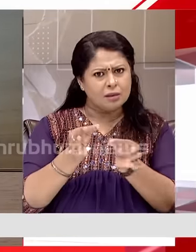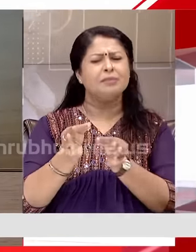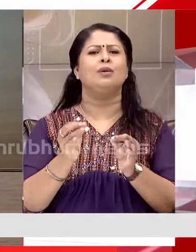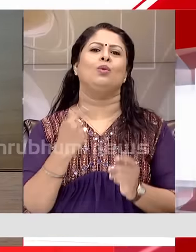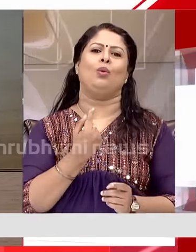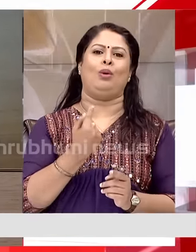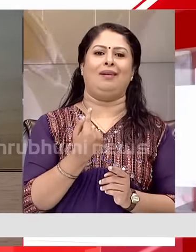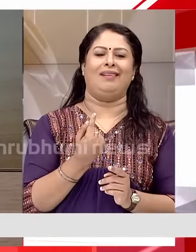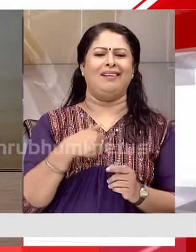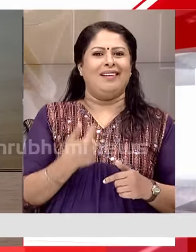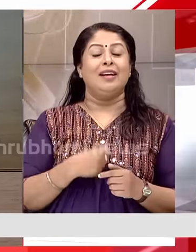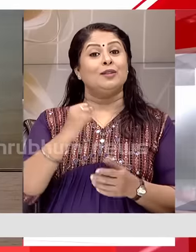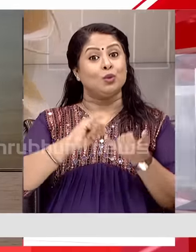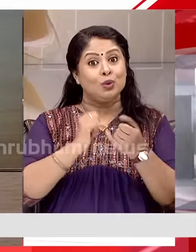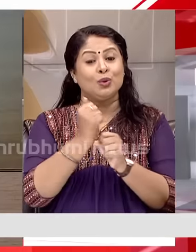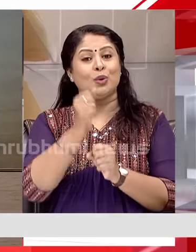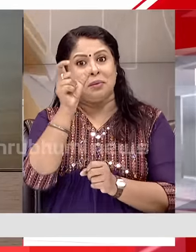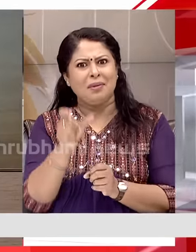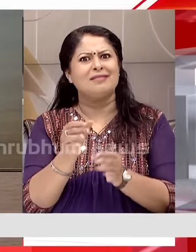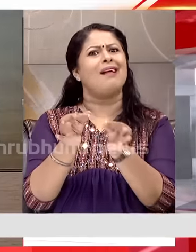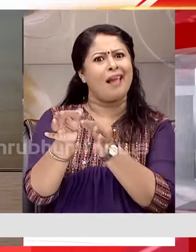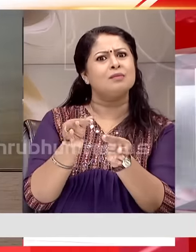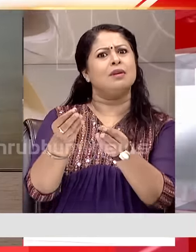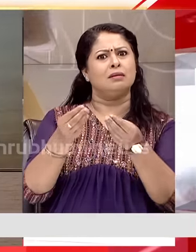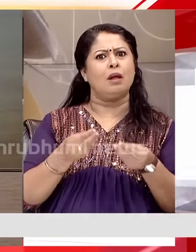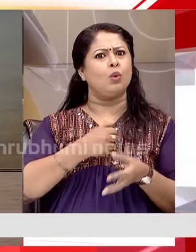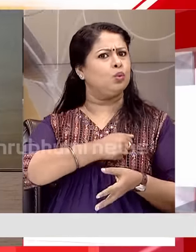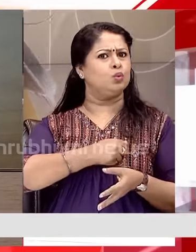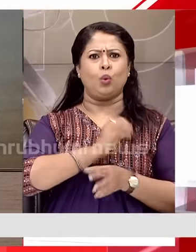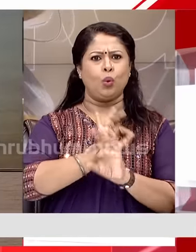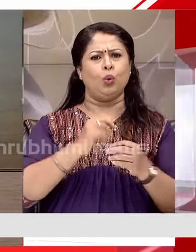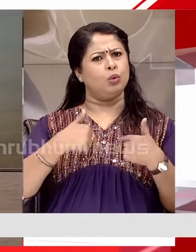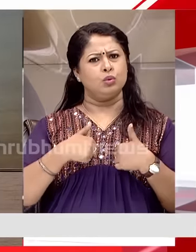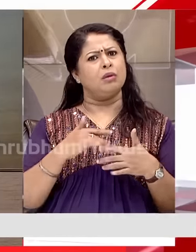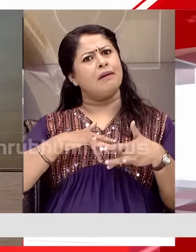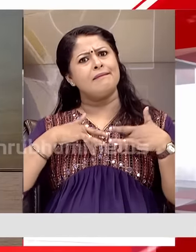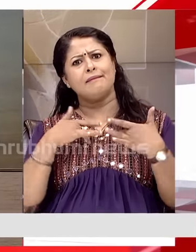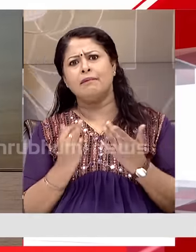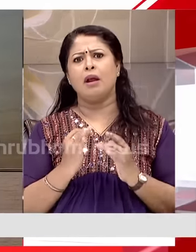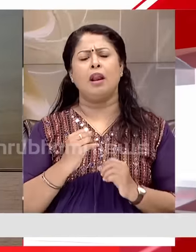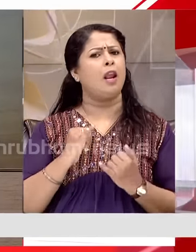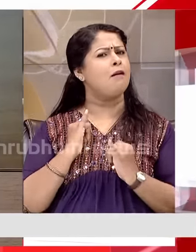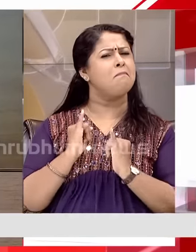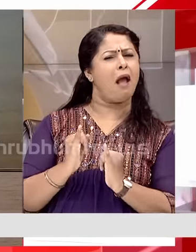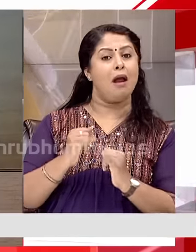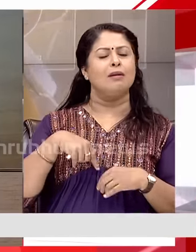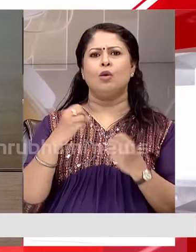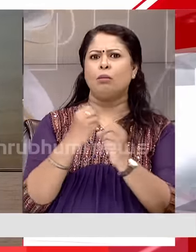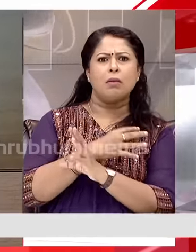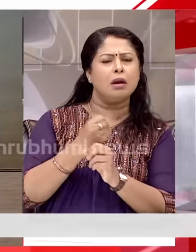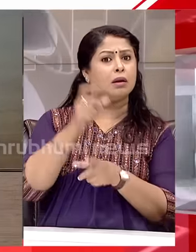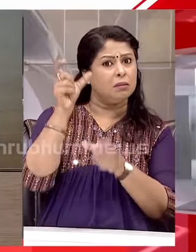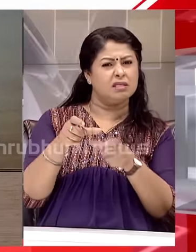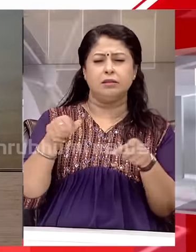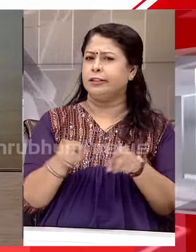എന്താണ് ചെയ്തത് എന്നുള്ളത് സുരേഷ് ഗോപിയുടെ ഭാഗത്തു നിന്നുള്ള ഒരു വിശദീകരണമാണത്. പക്ഷേ എന്നെ സംബന്ധിച്ചിടത്തോളം അങ്ങനെയല്ല. ഇനി ഒരു മാധ്യമപ്രവർത്തകയ്ക്കും ഇത്തരം ഒരു